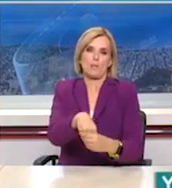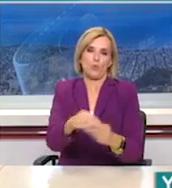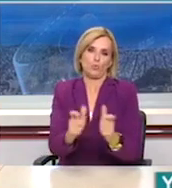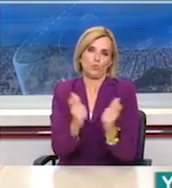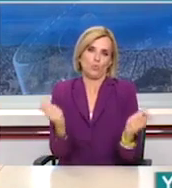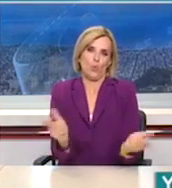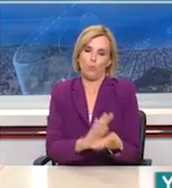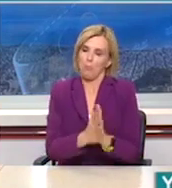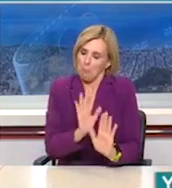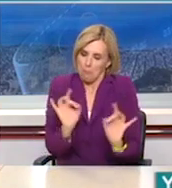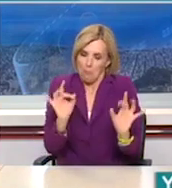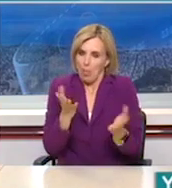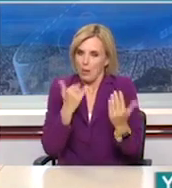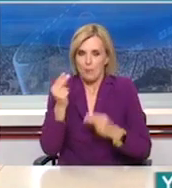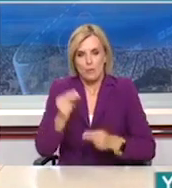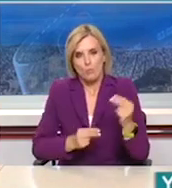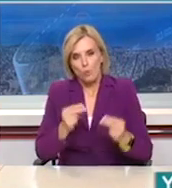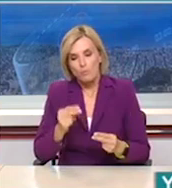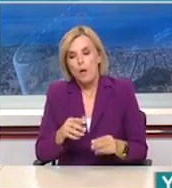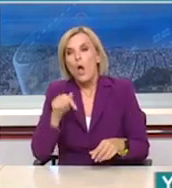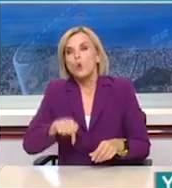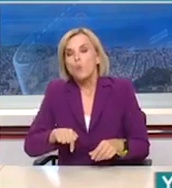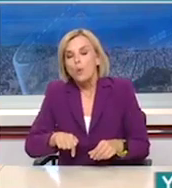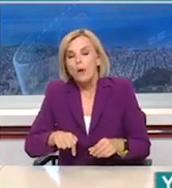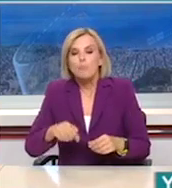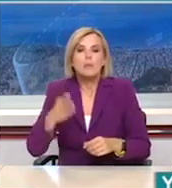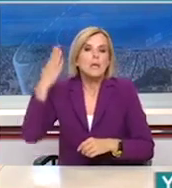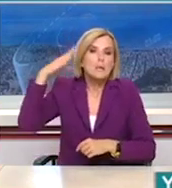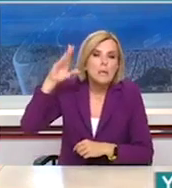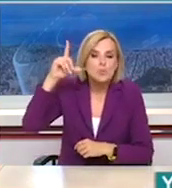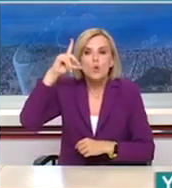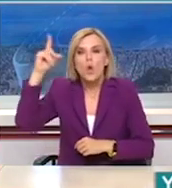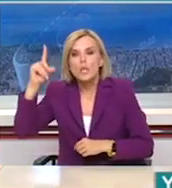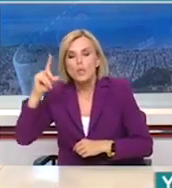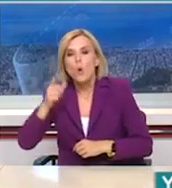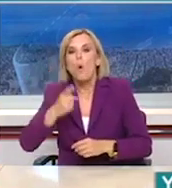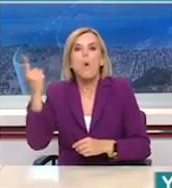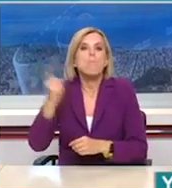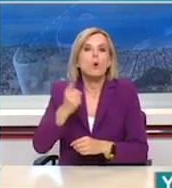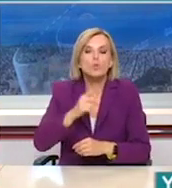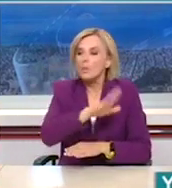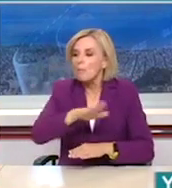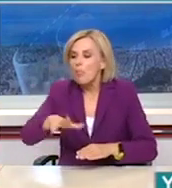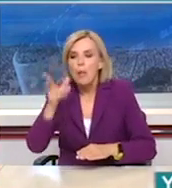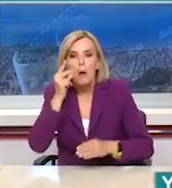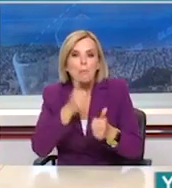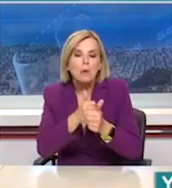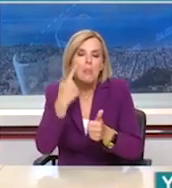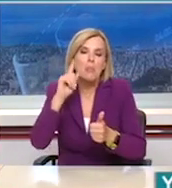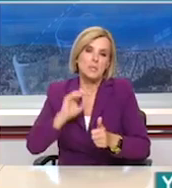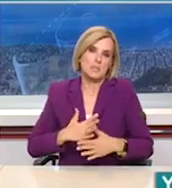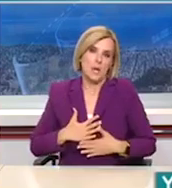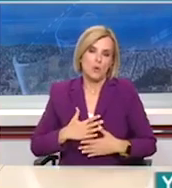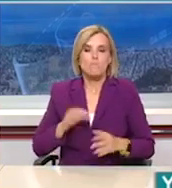παιδί στο περιβάλλον του σχολείου. Όσον αφορά τι ποσοστό των γυμνασίων και ηλικίων παρακολουθεί, σίγουρα αυτό είναι μικρότερο